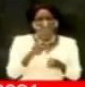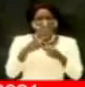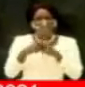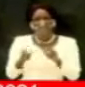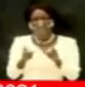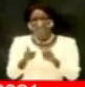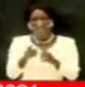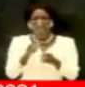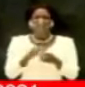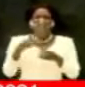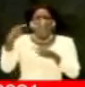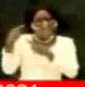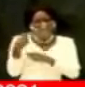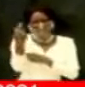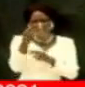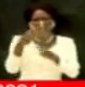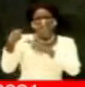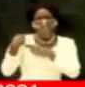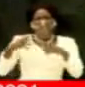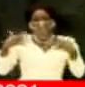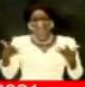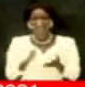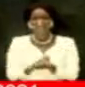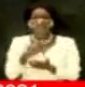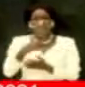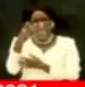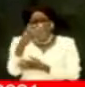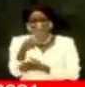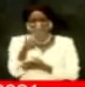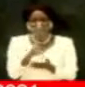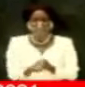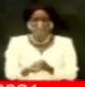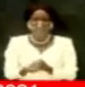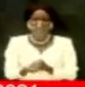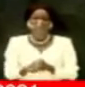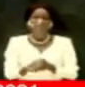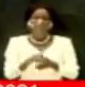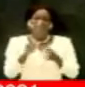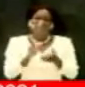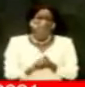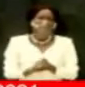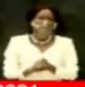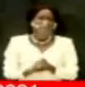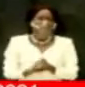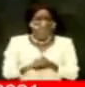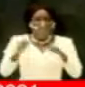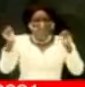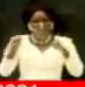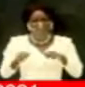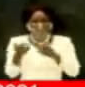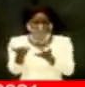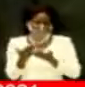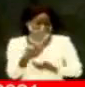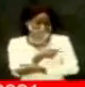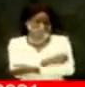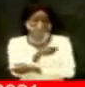Malawi ali ndi udindo anji umene inu ngati ma civil society muli nawo kuti a Malawi atenge udindo ndi kukatenga katemera